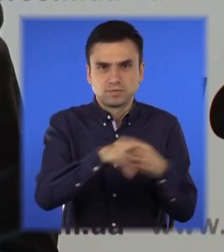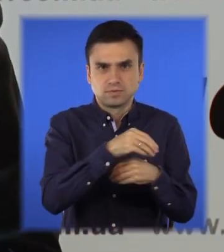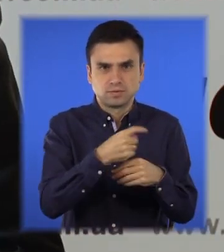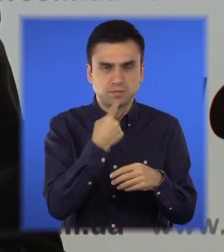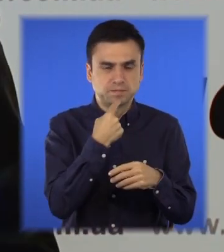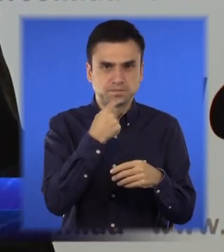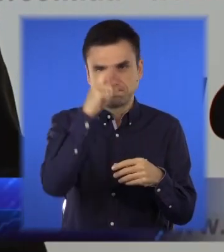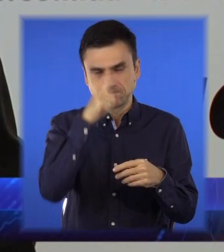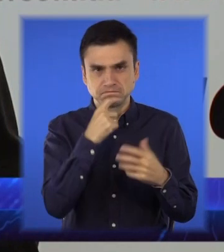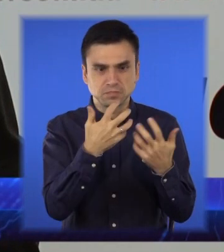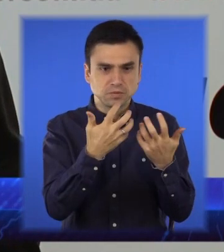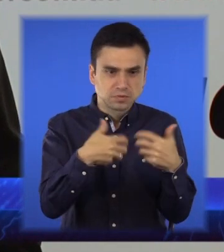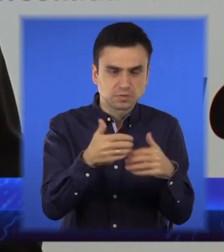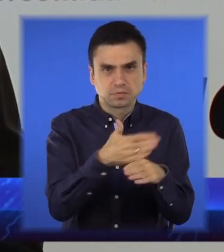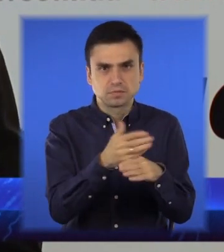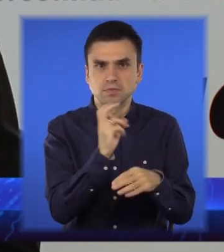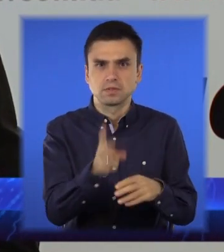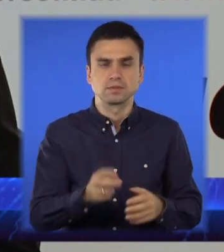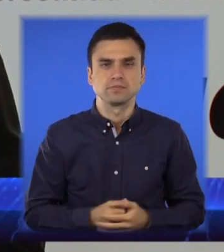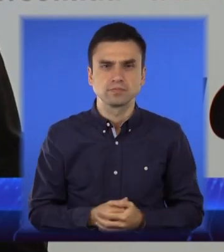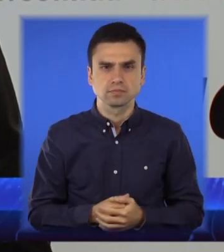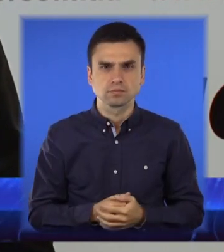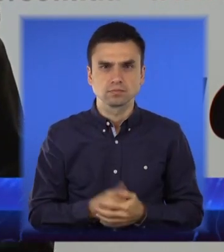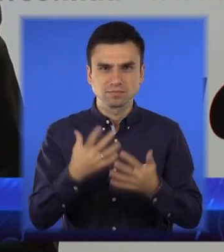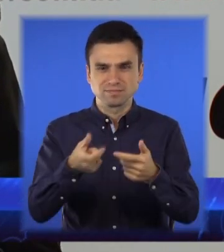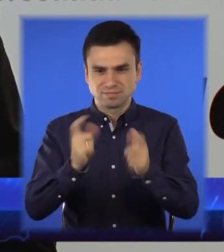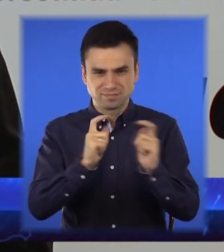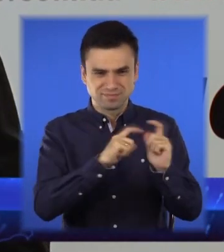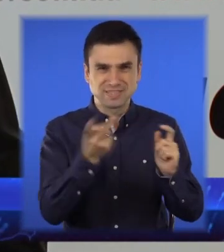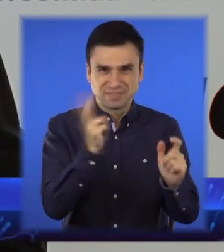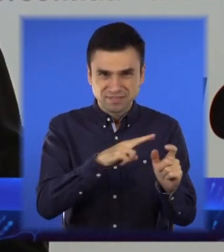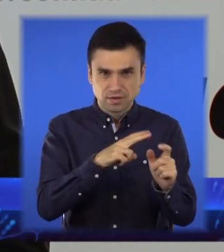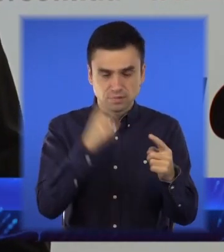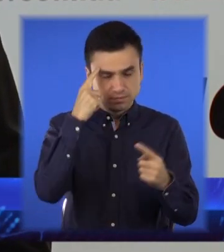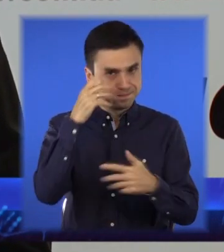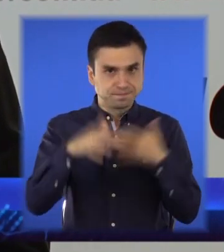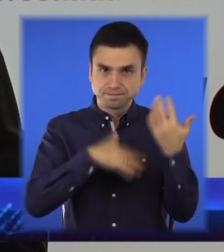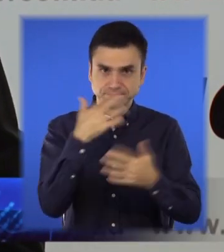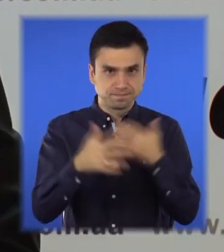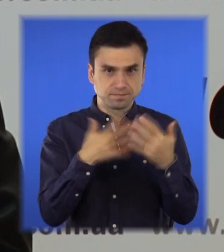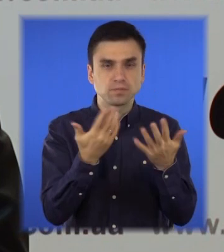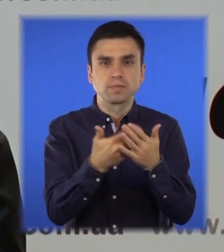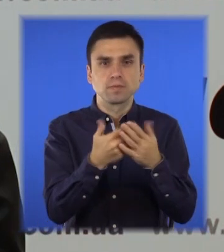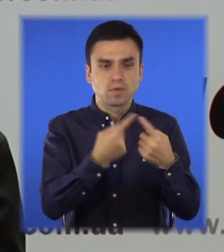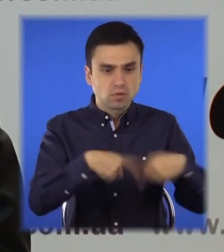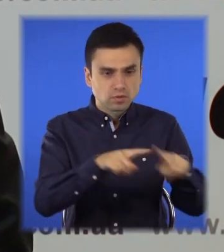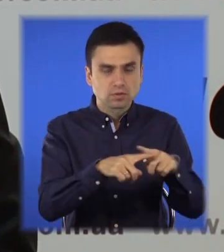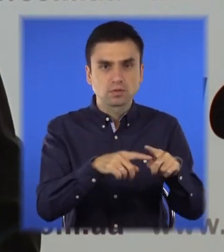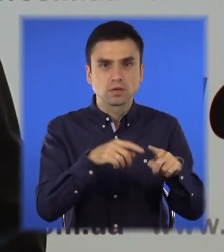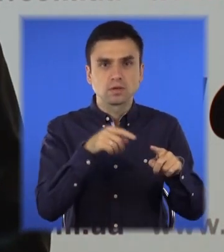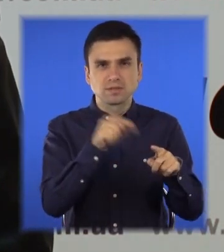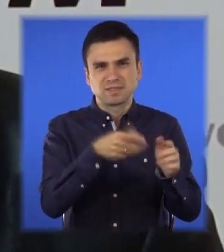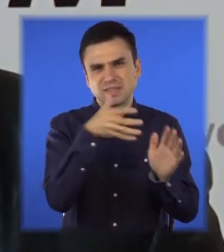Вони настільки заплутані, що дуже важко зрозуміти, скільки і хто